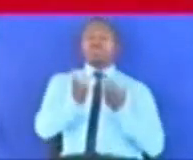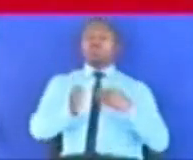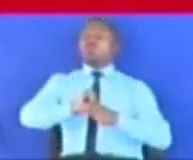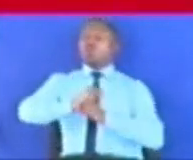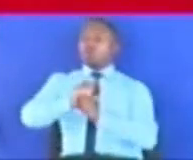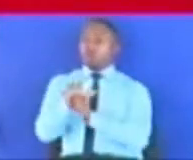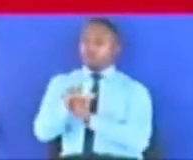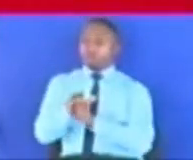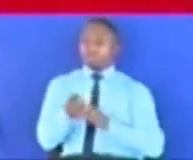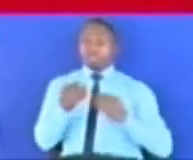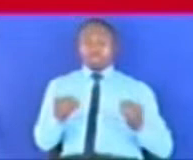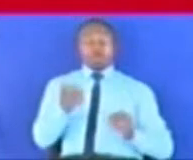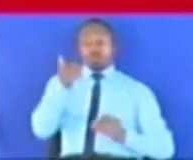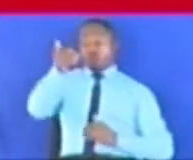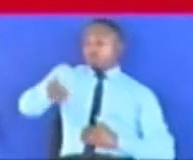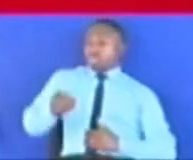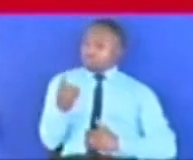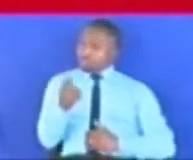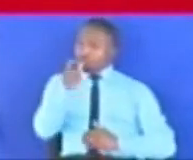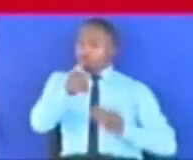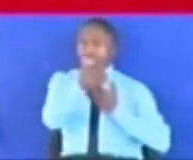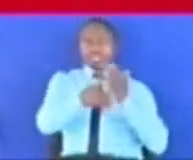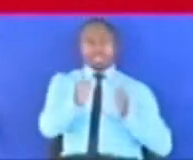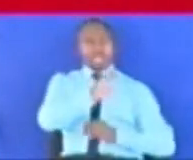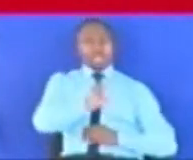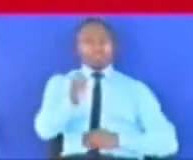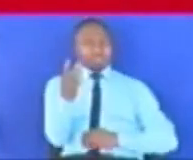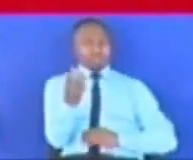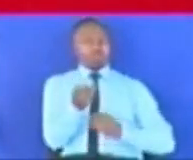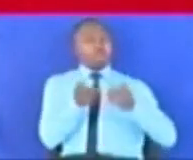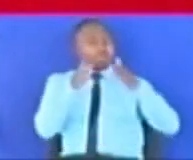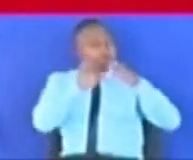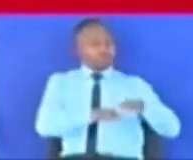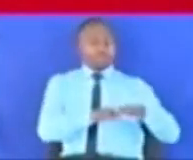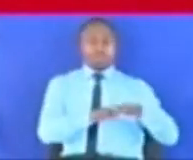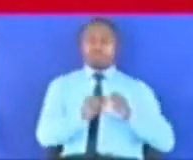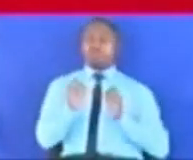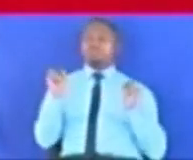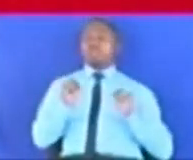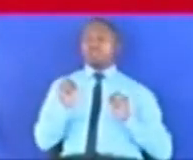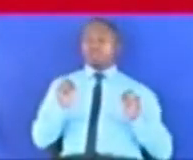kwa mwezi wa Tanzania zaidi ya 3000 wanakufa kwa ajili ya malaria.